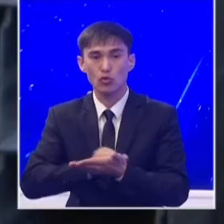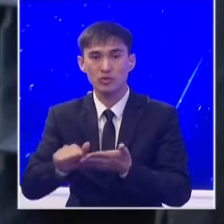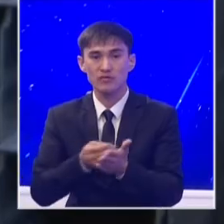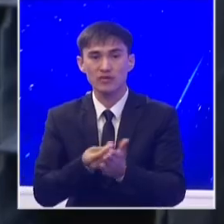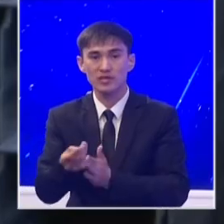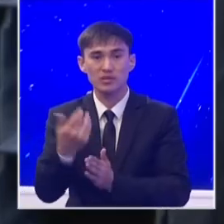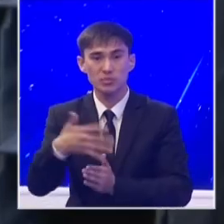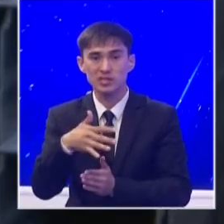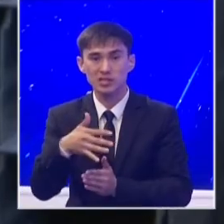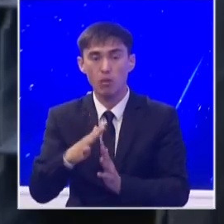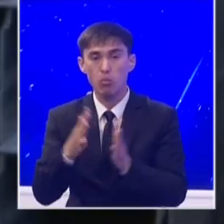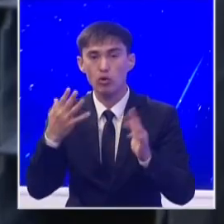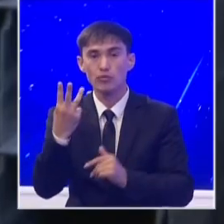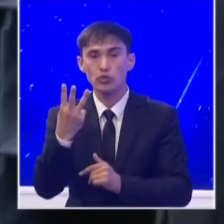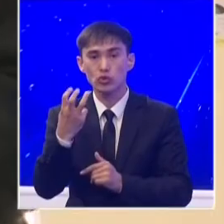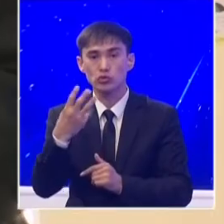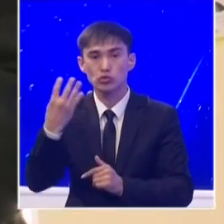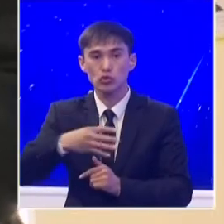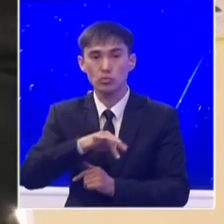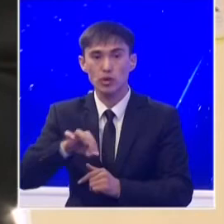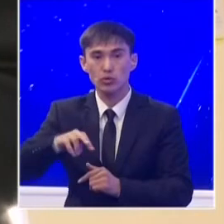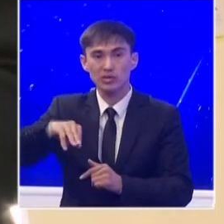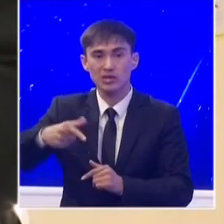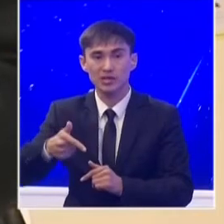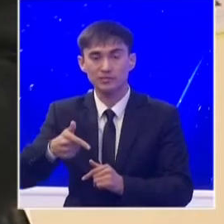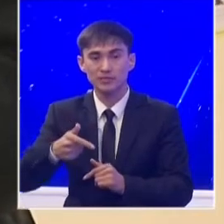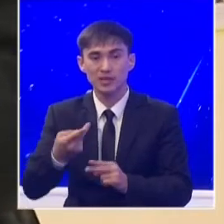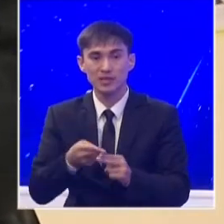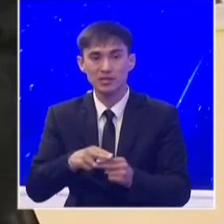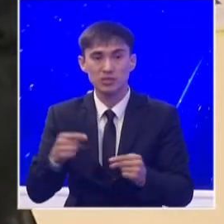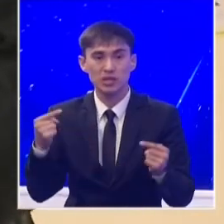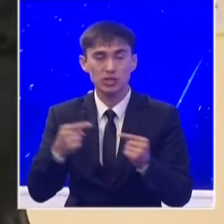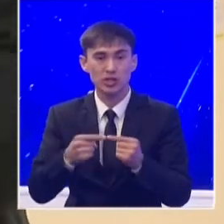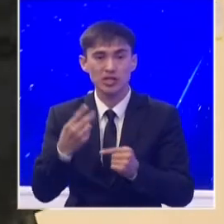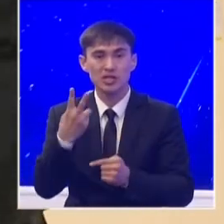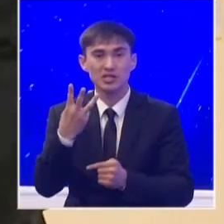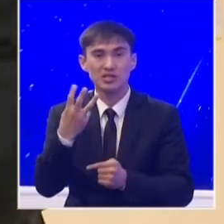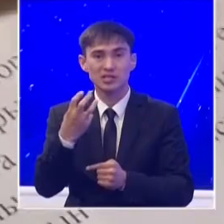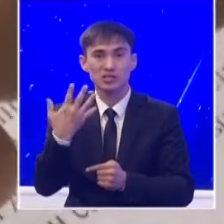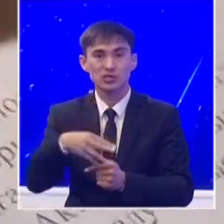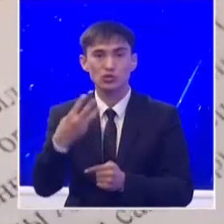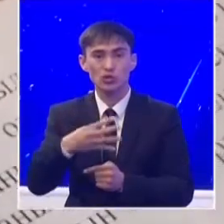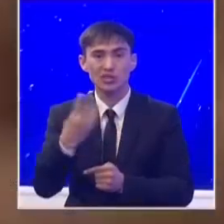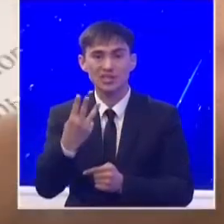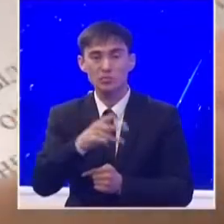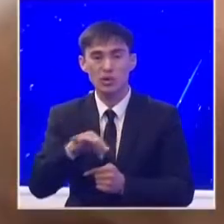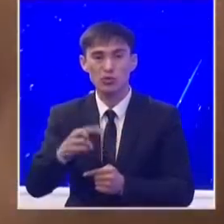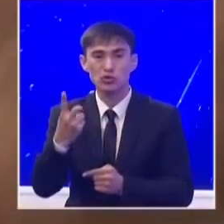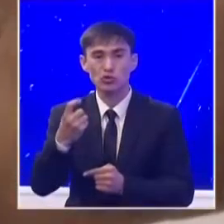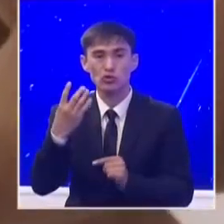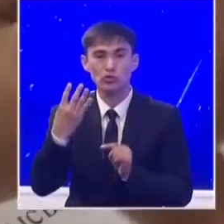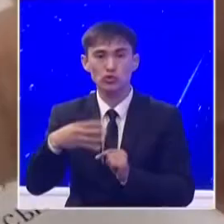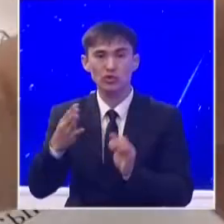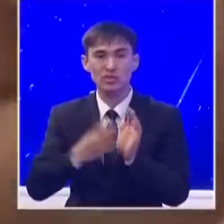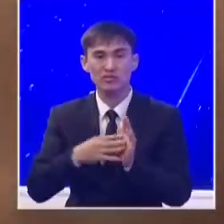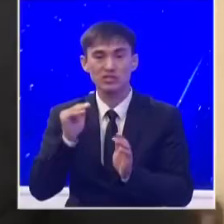не 50a более 340 миллионов тенге если быть точнее 343 миллиона 140 9090